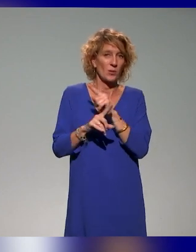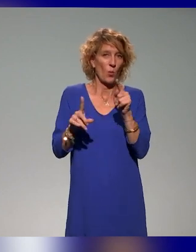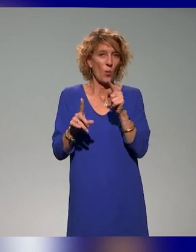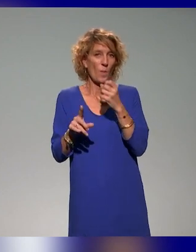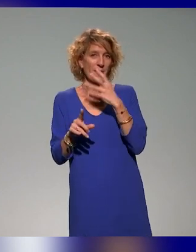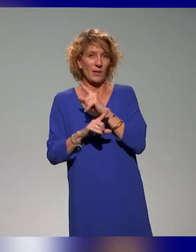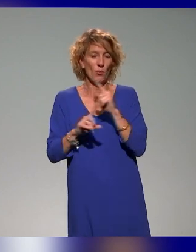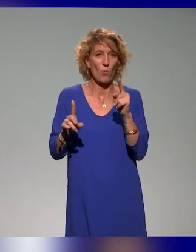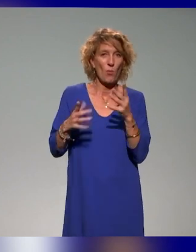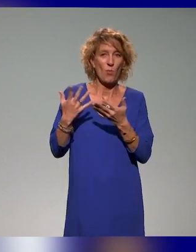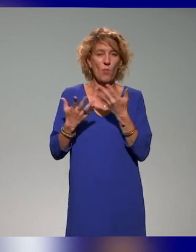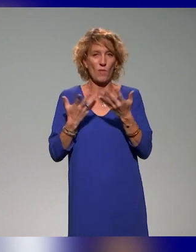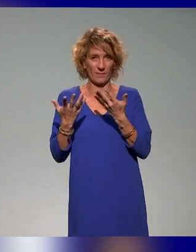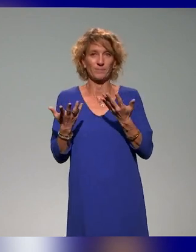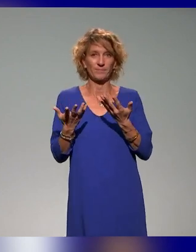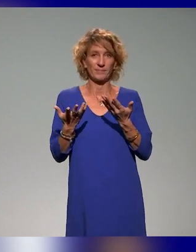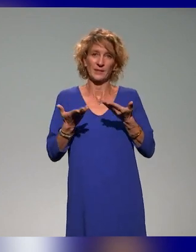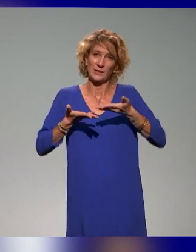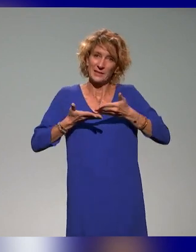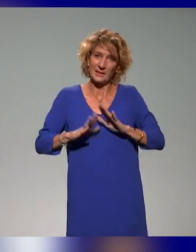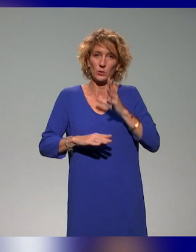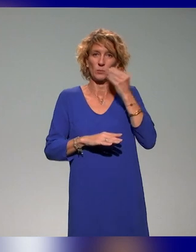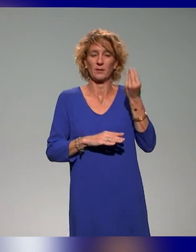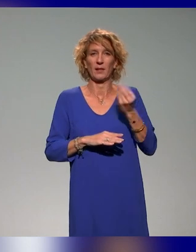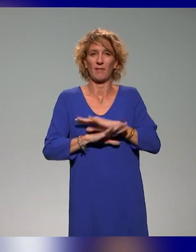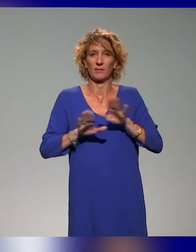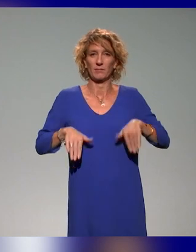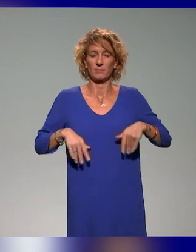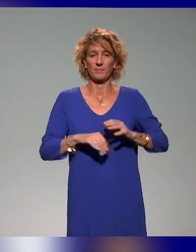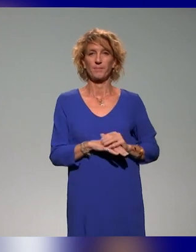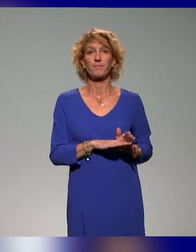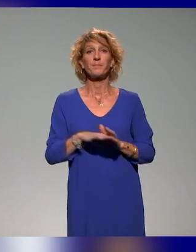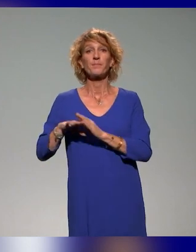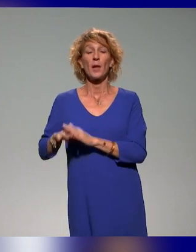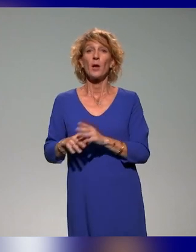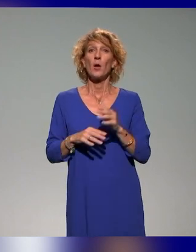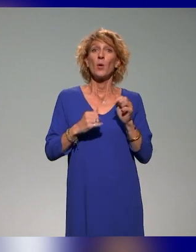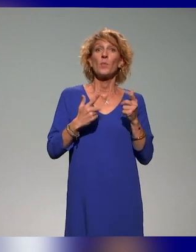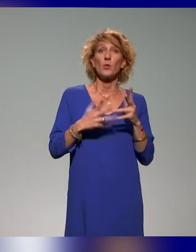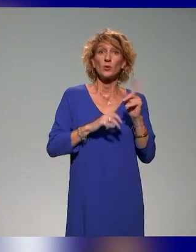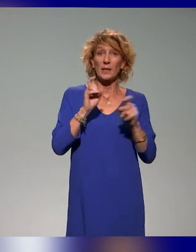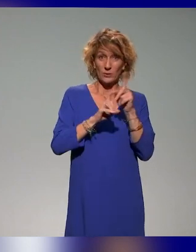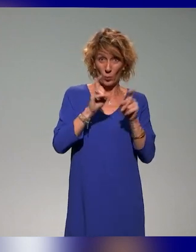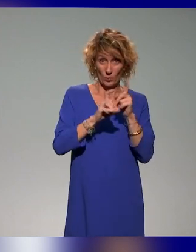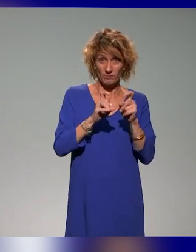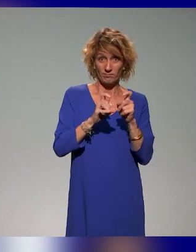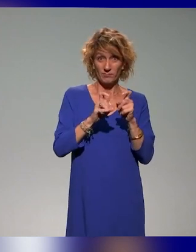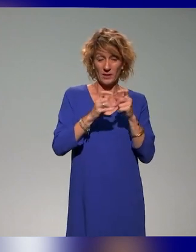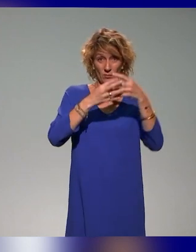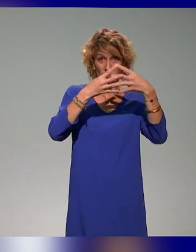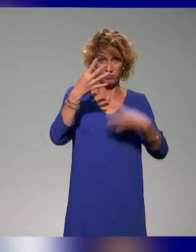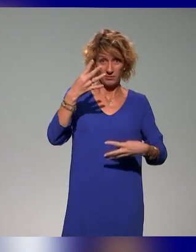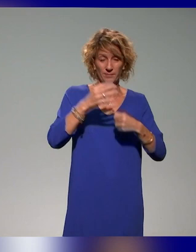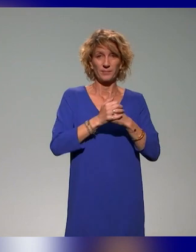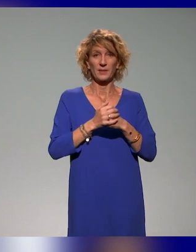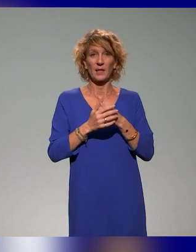pas, si elle est bonne ou pas, par exemple. Alors, il y a d'autres questions qui sont arrivées entre-temps. L'AFPAR